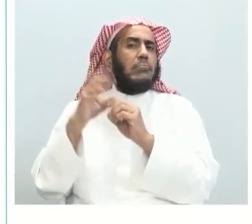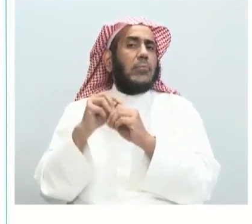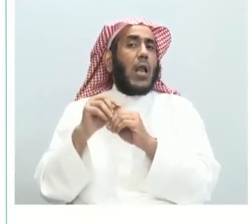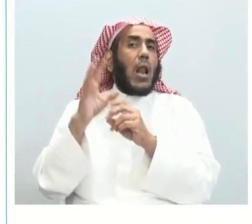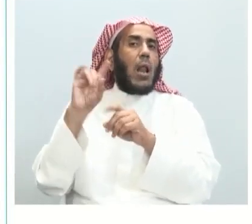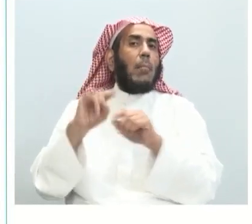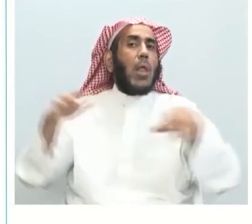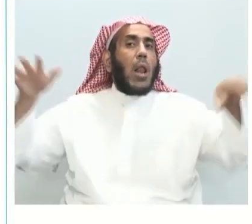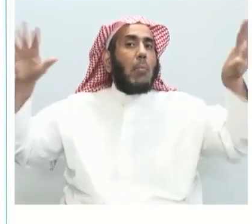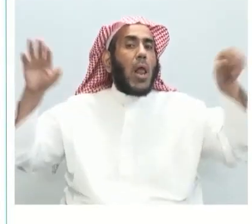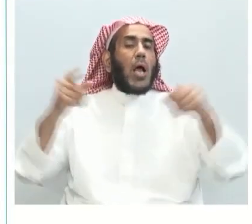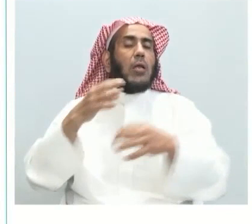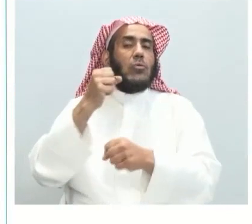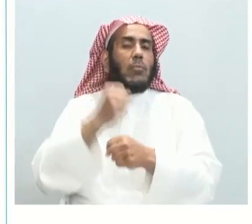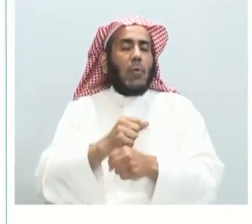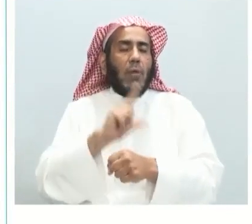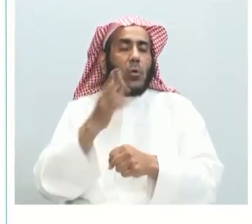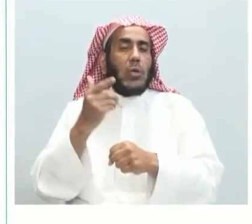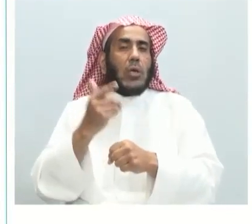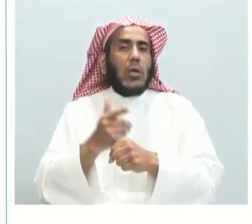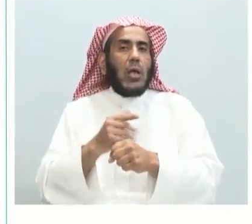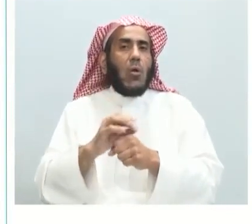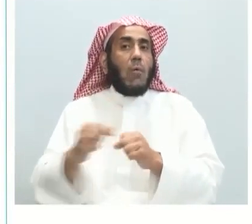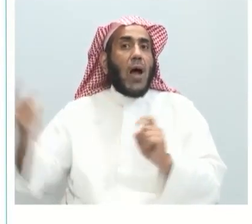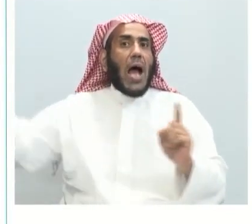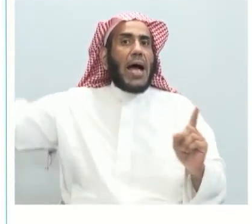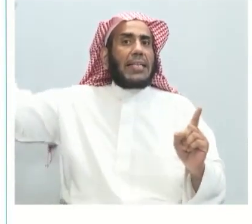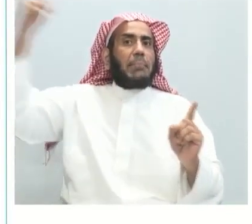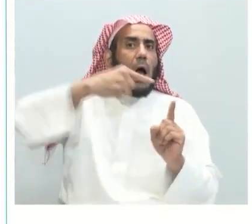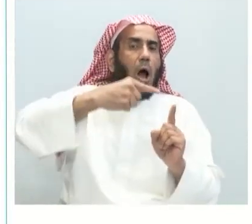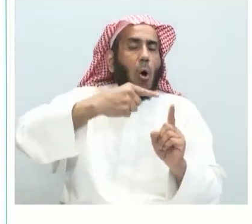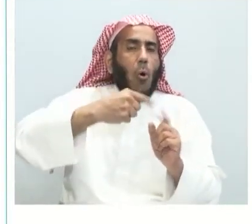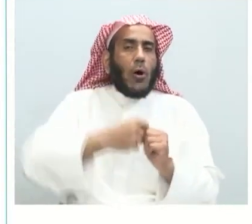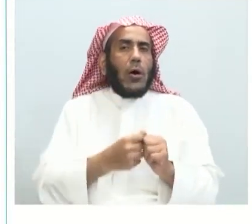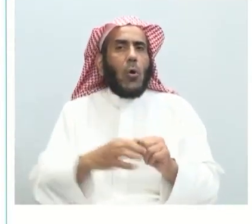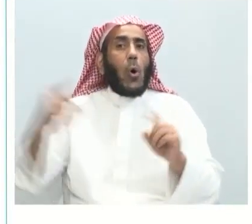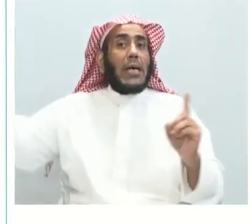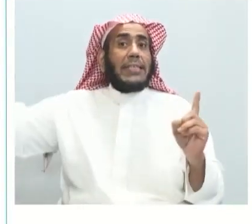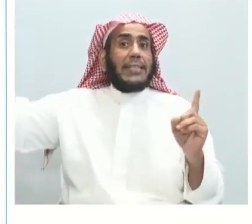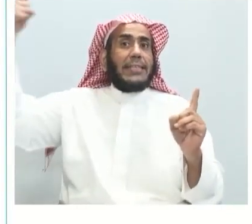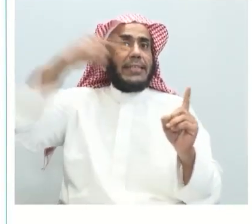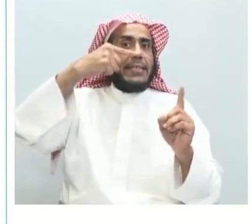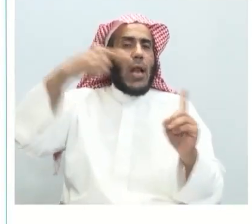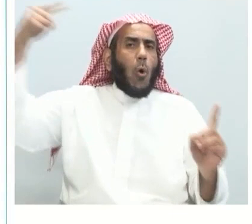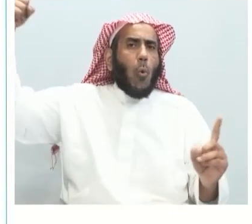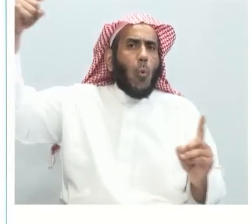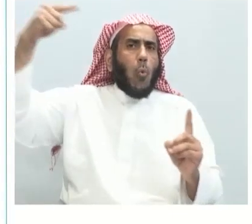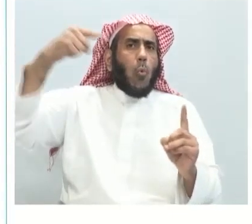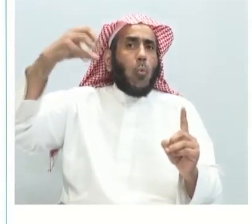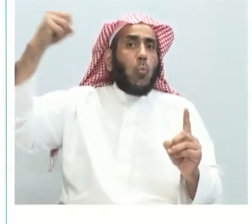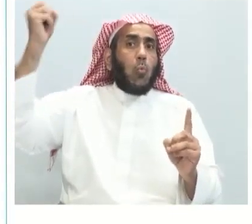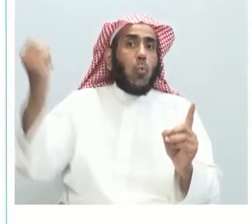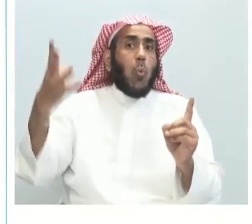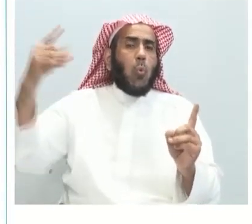الملائكه عليهم السلام في قوله تعالى فاتبع شهاب اي ادركه ولحقه شعله من